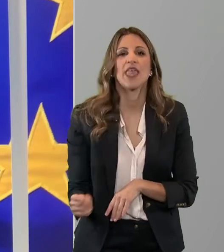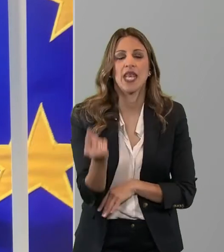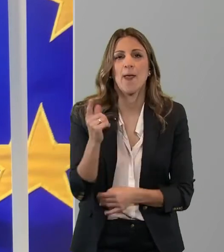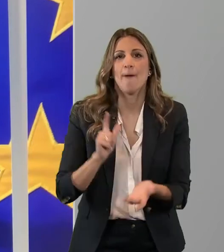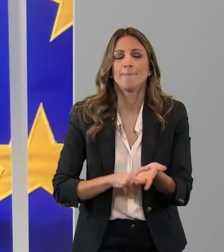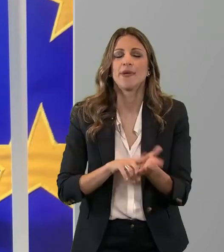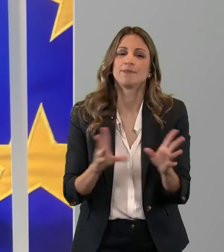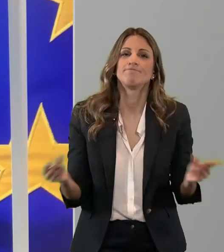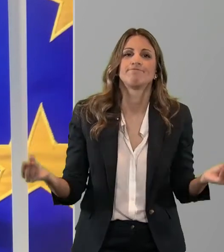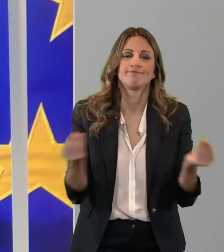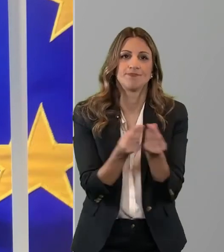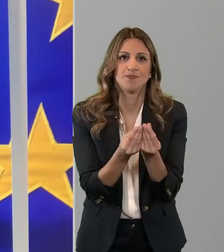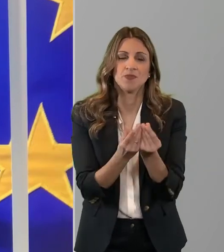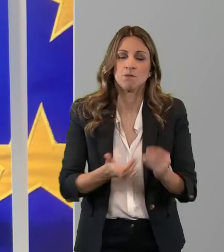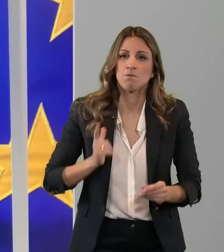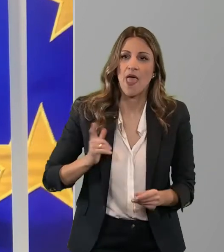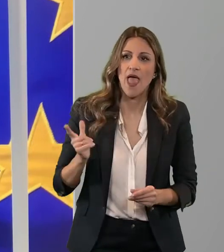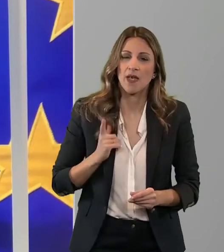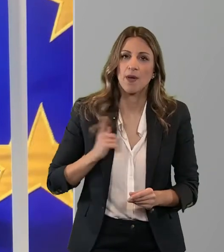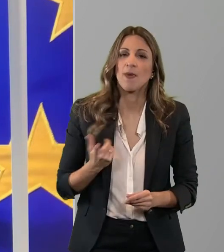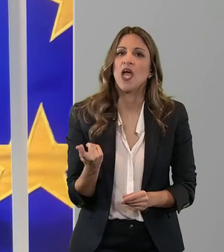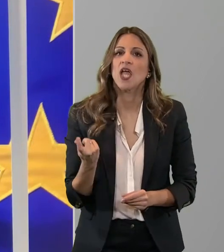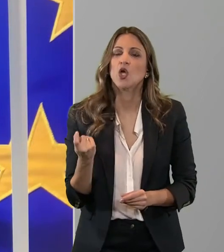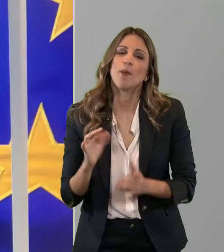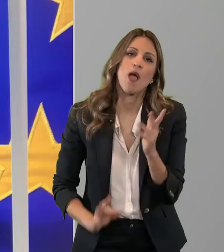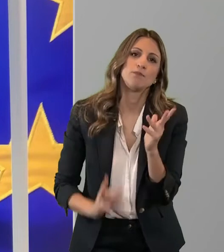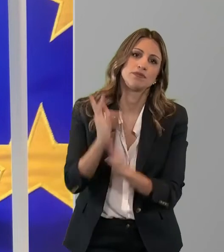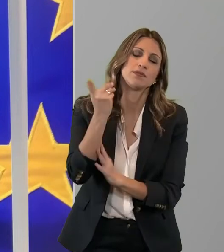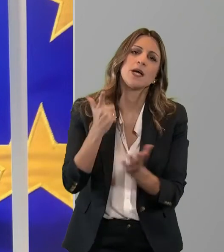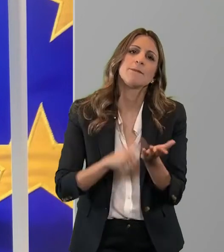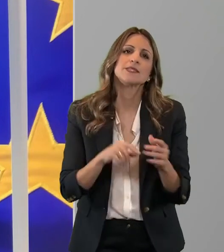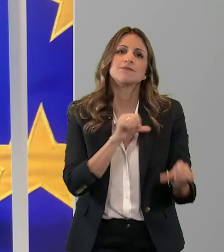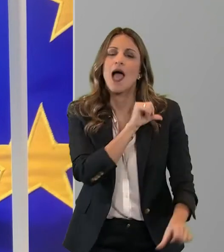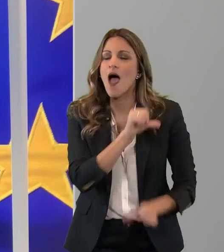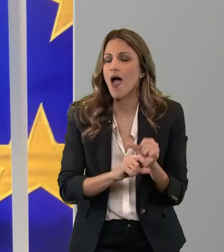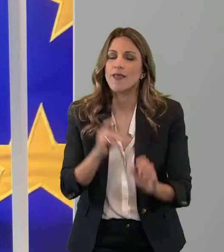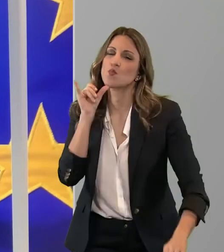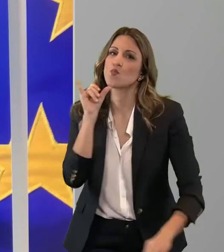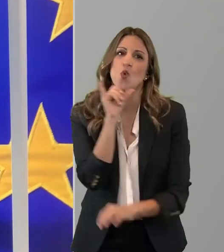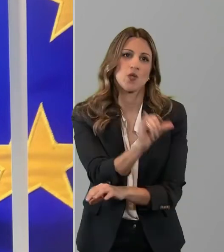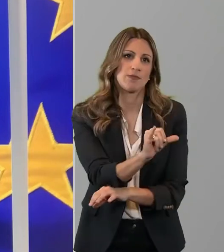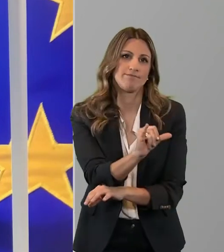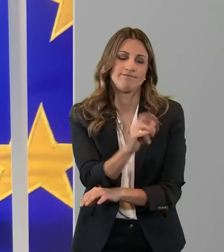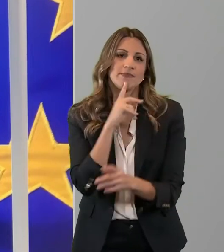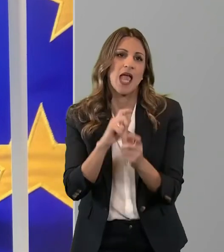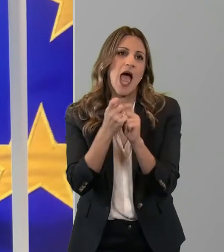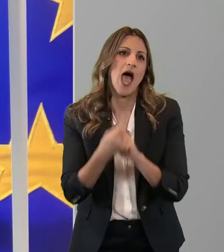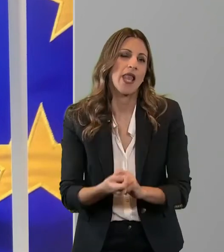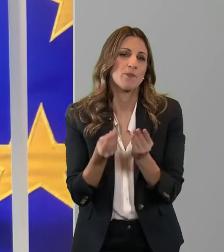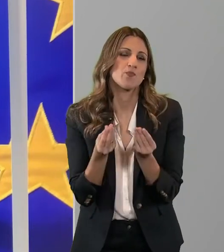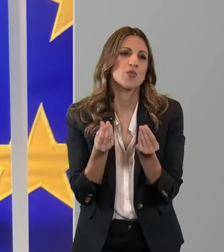ο καταλύτης μιας ευρύτερης μόνιμης αλλαγής, μιας ποιοτικής αλλαγής από πλευράς